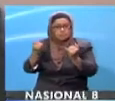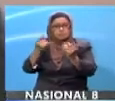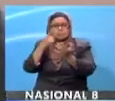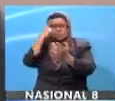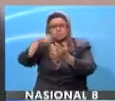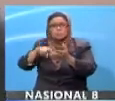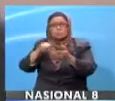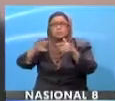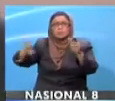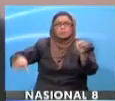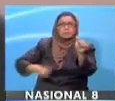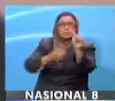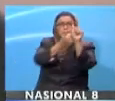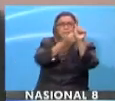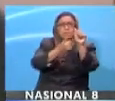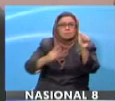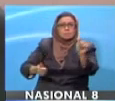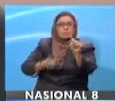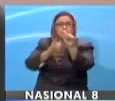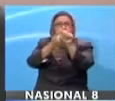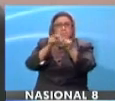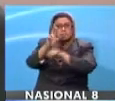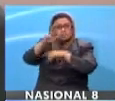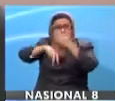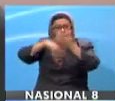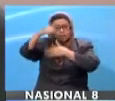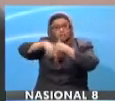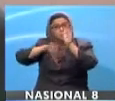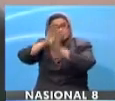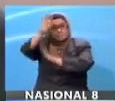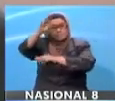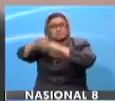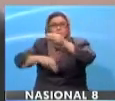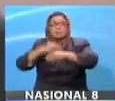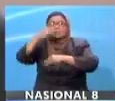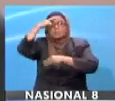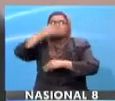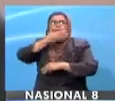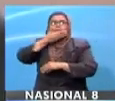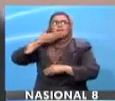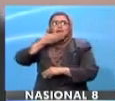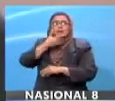backup program, a development program of the referee, the young referee program.